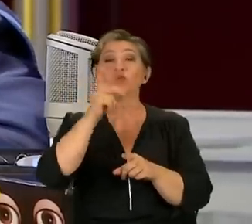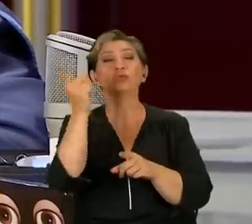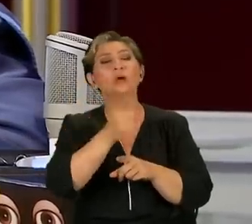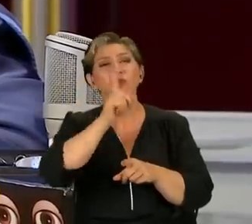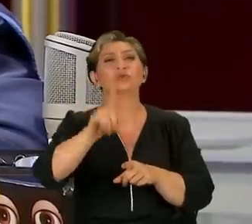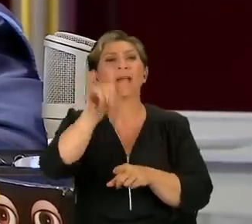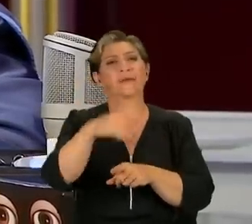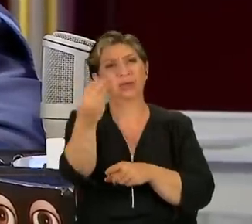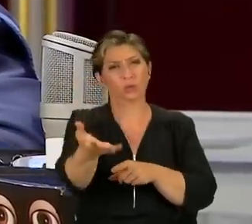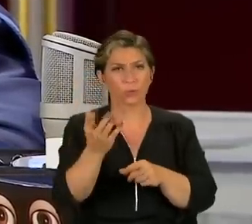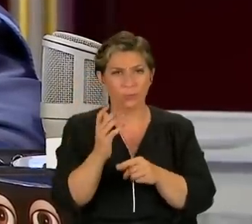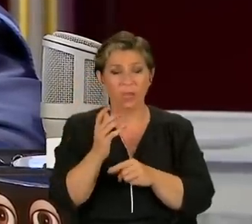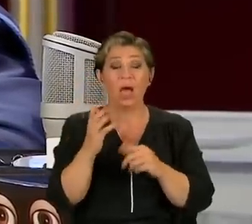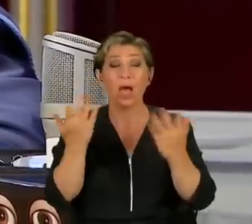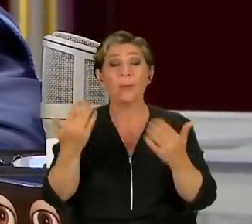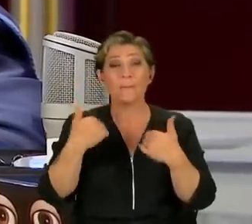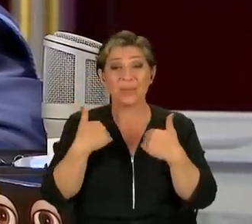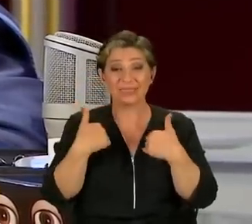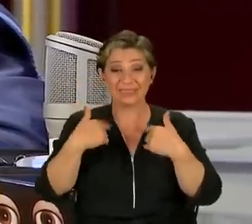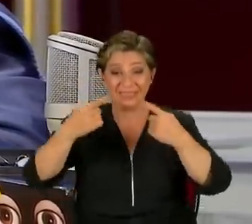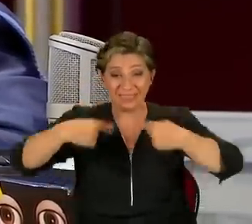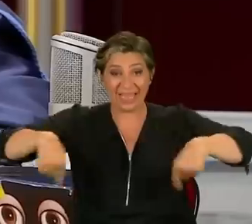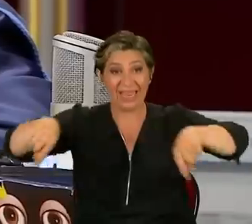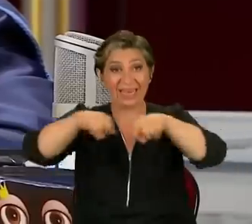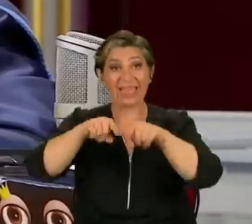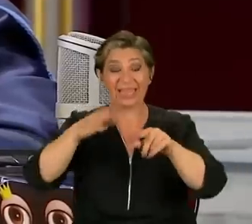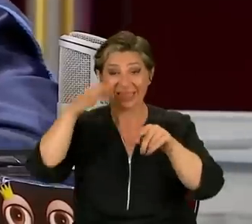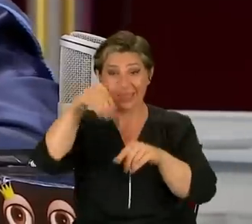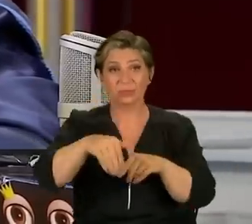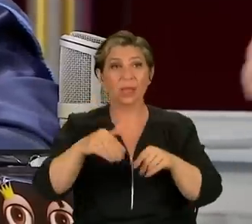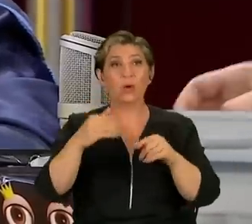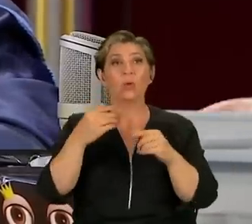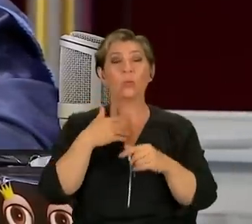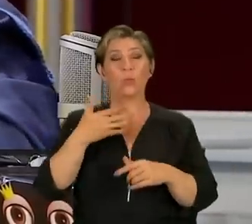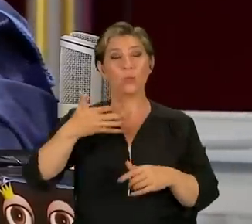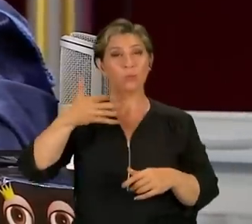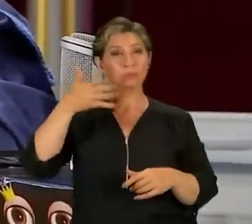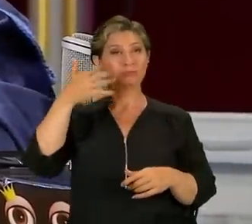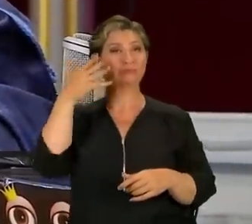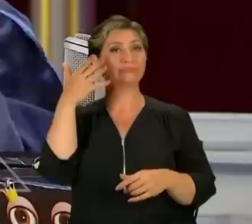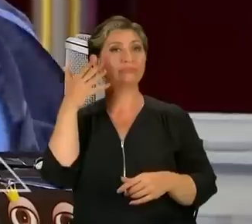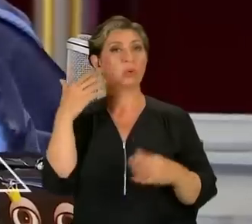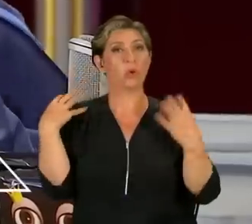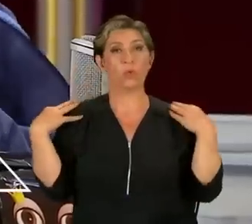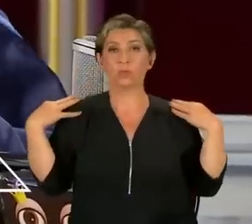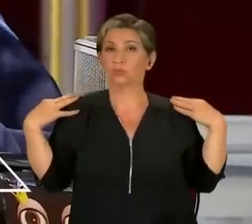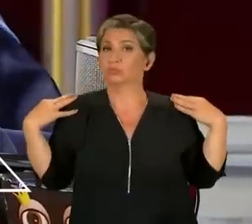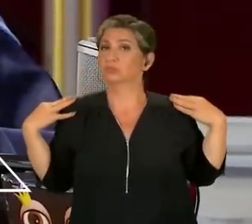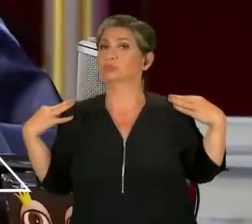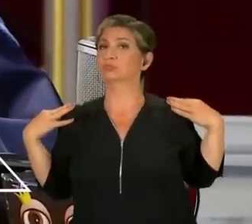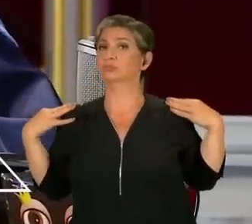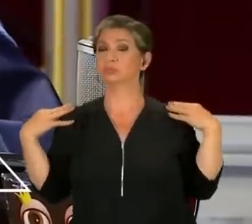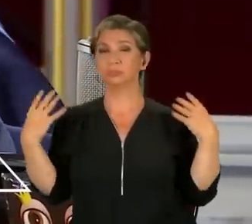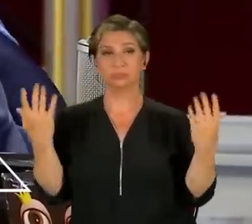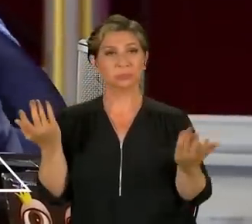hak veriyorum. Ama ben sahneye çıktığım zaman böyle boyum yükseliyor. Omuzlarım